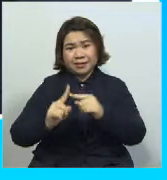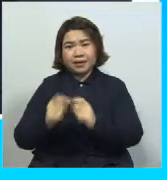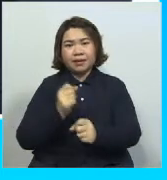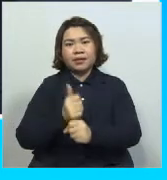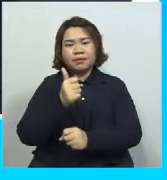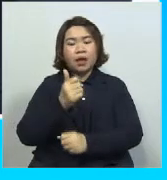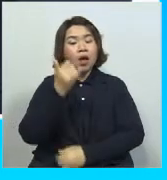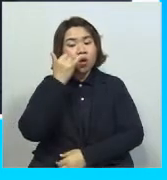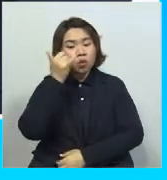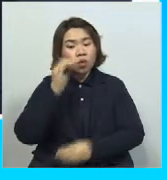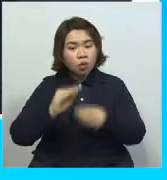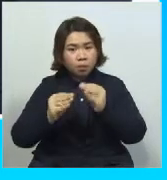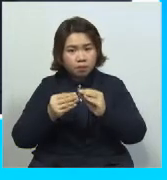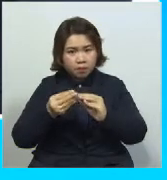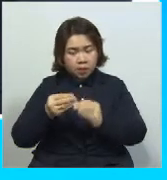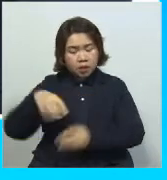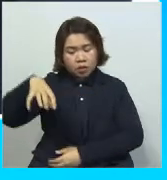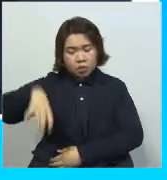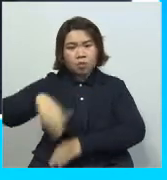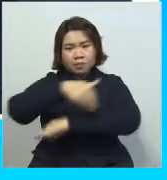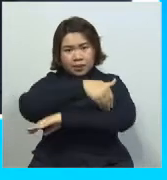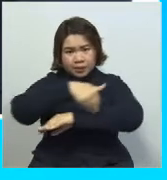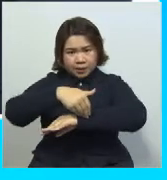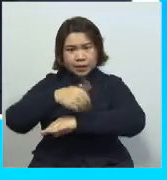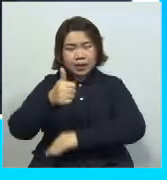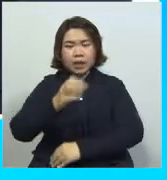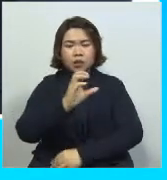อร์ติดต่อก็จะเป็นเบอร์ของกรมบัญชีกลางอ่ะนะคะ